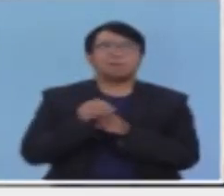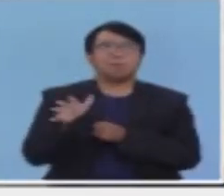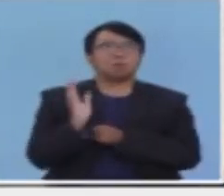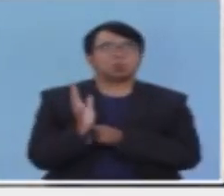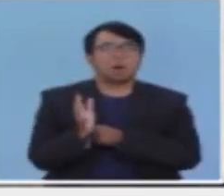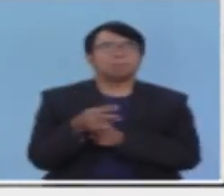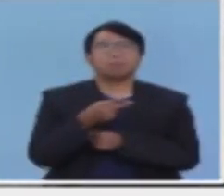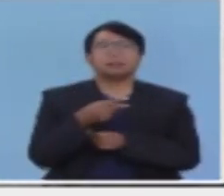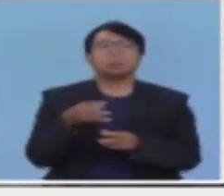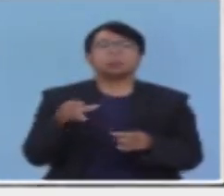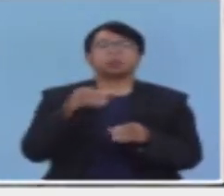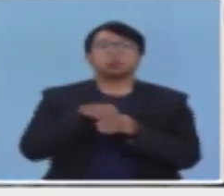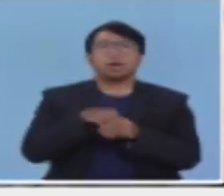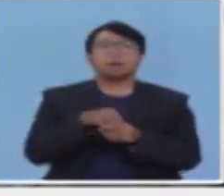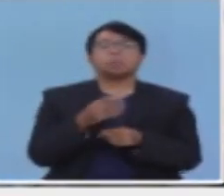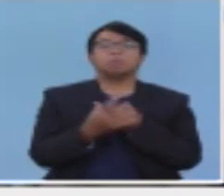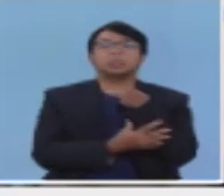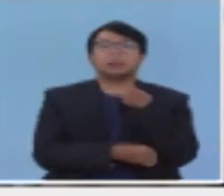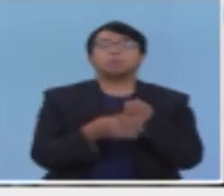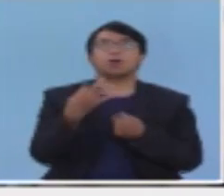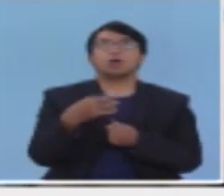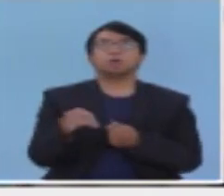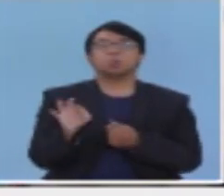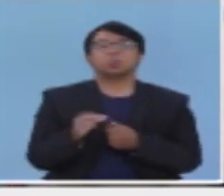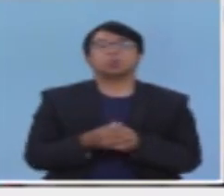Baik. Jadi mereka ini ada kurang lebih 51.000.